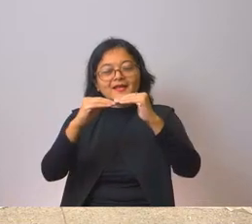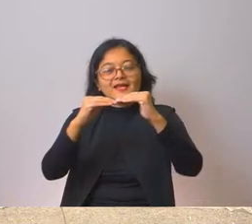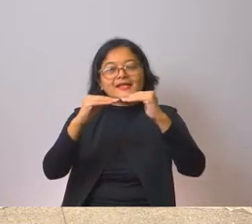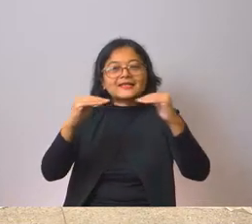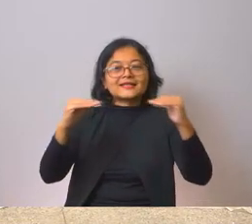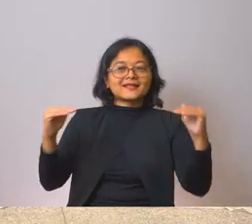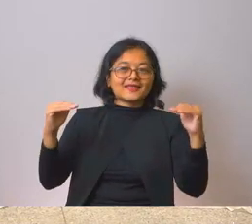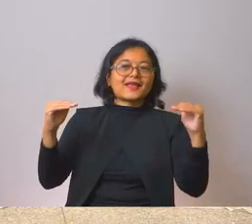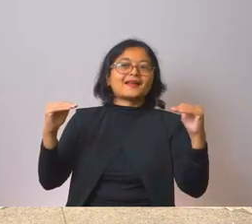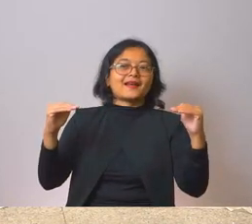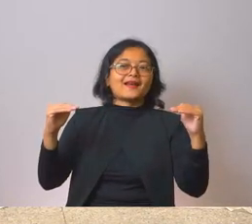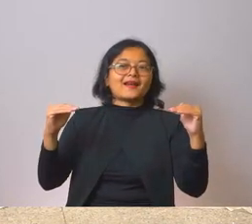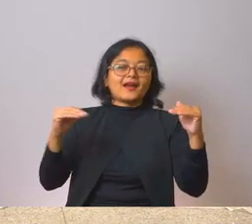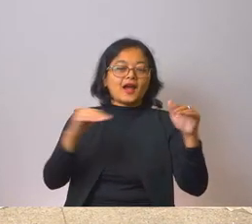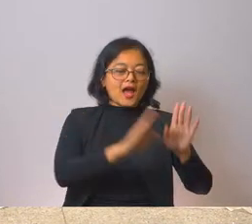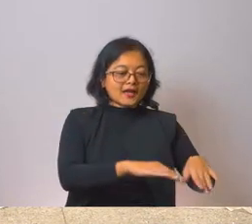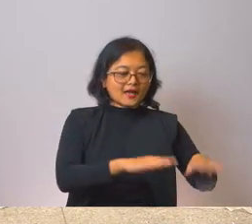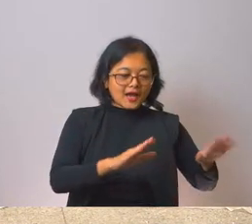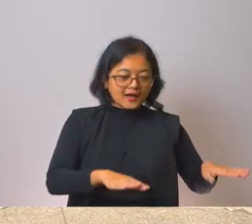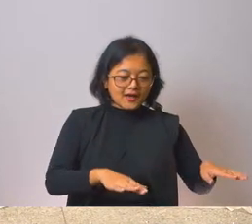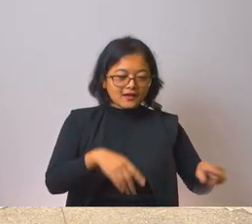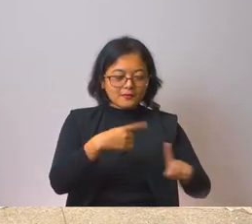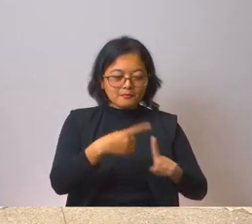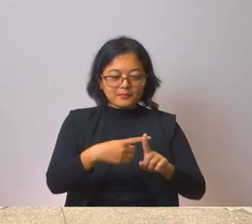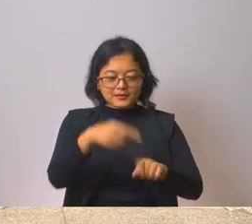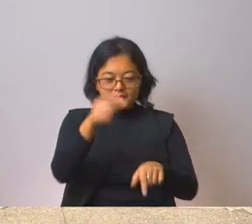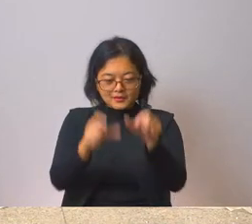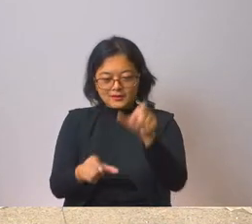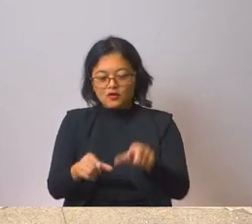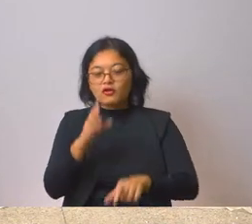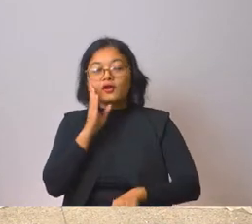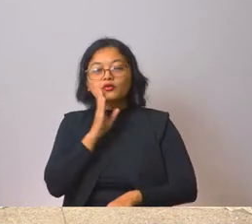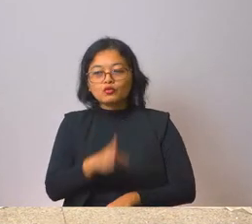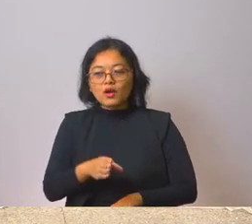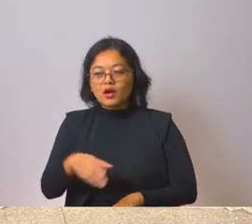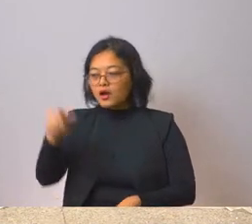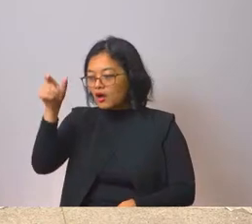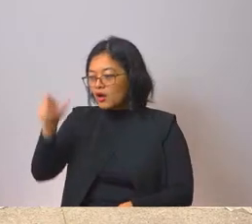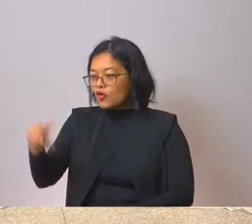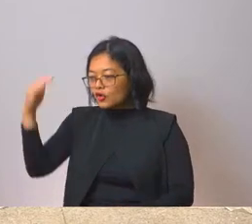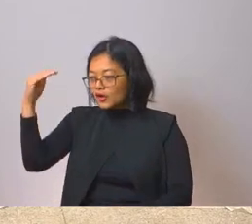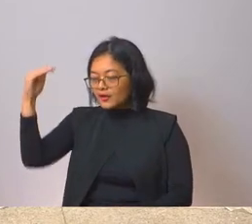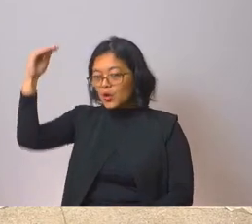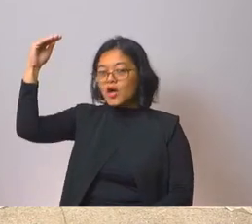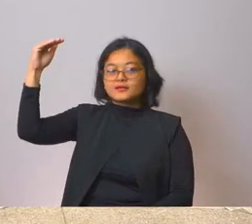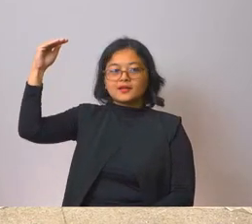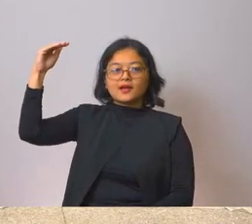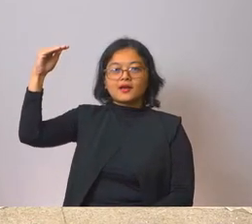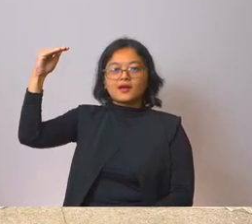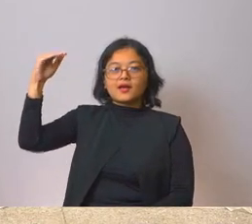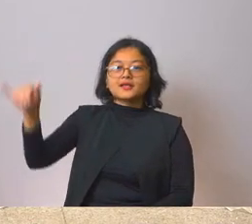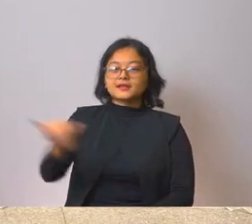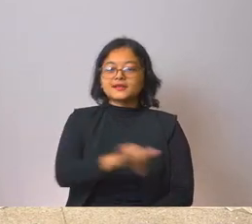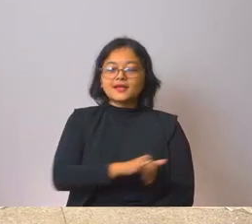anak-anak, Bapak Ibu yang punya orang tua senior, oma, opa yang senior,